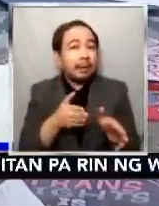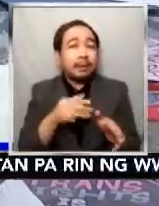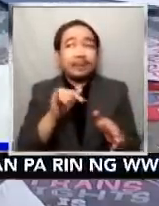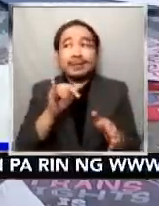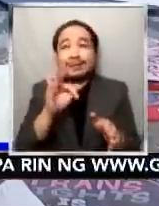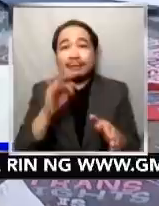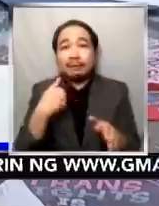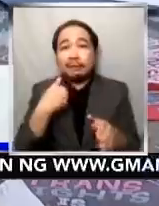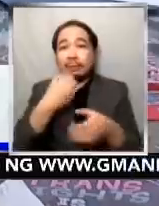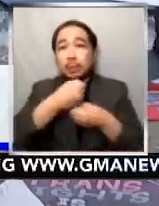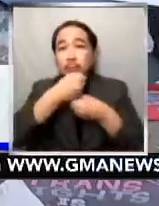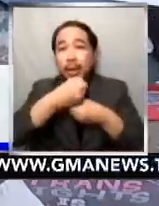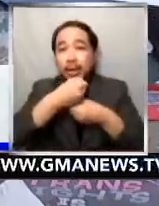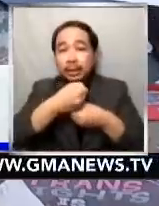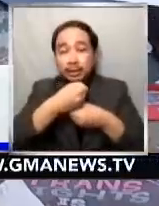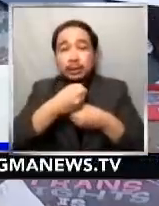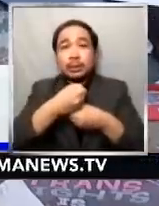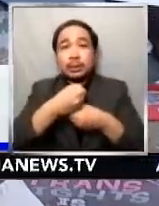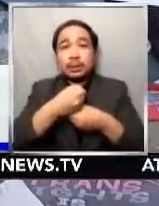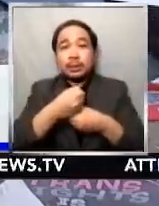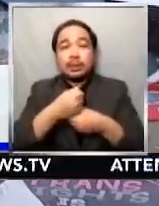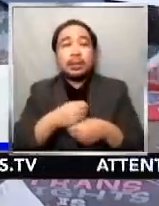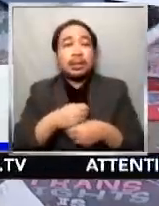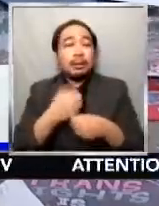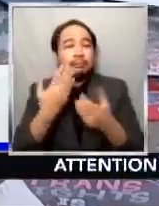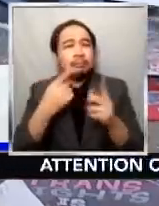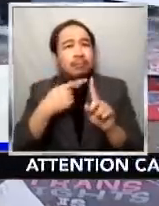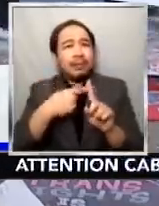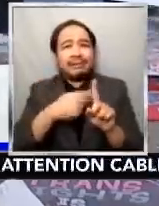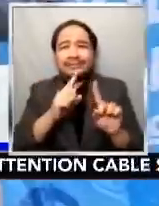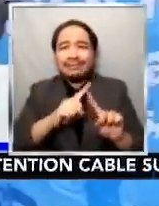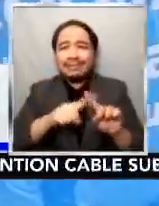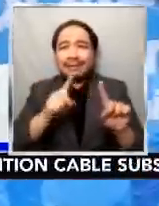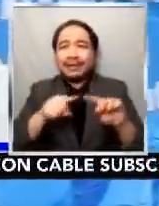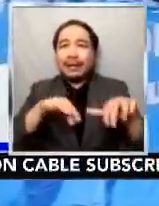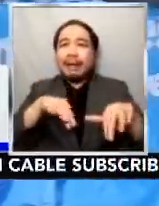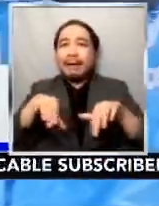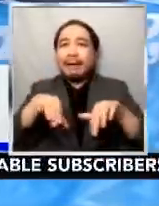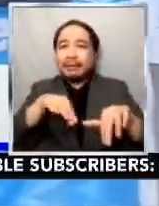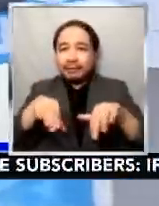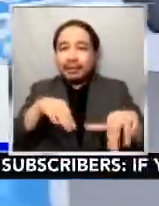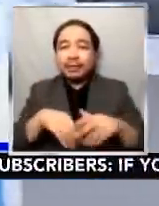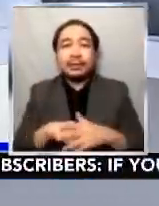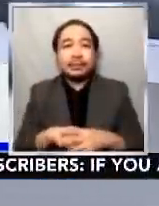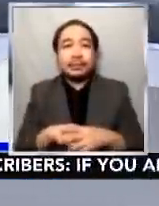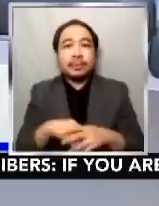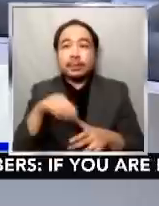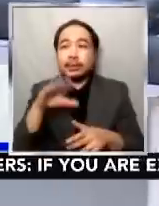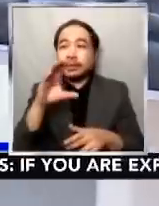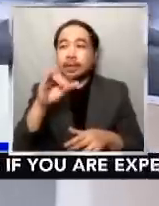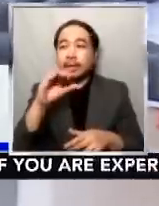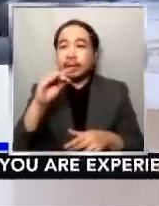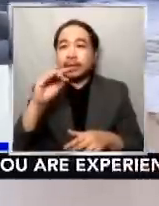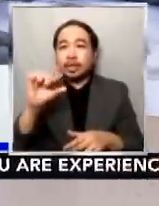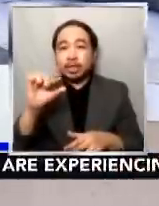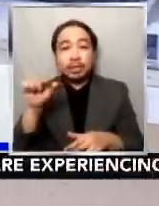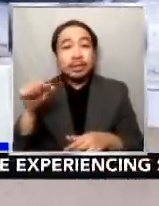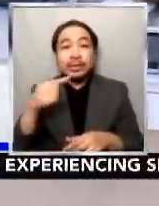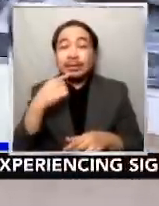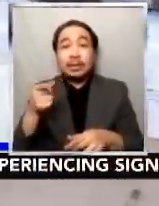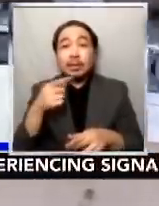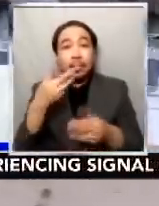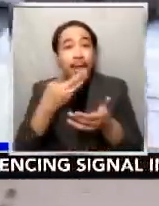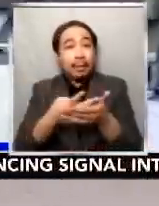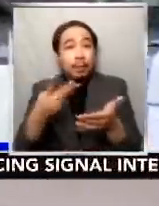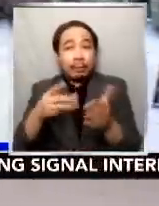at ano pa pong activities na ginagawa nila. Sabi pa ng CIDG, ang mga armas na na-recover sa